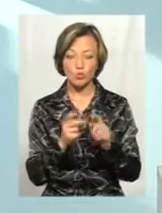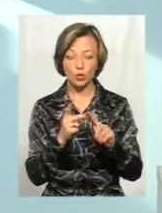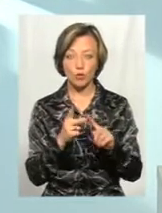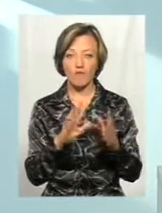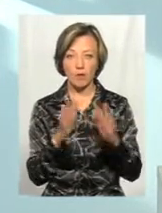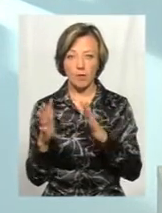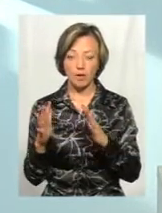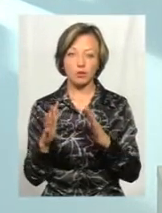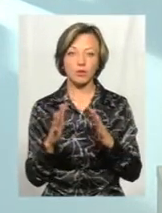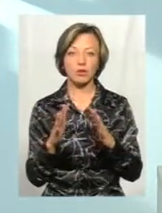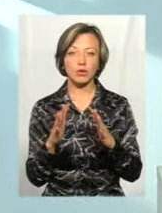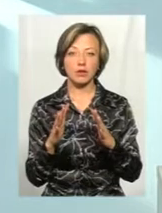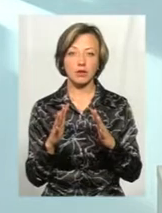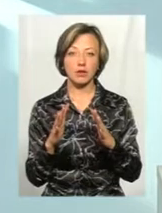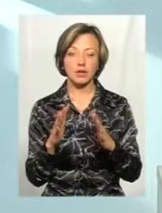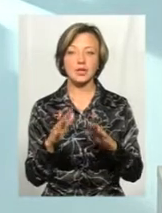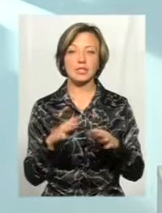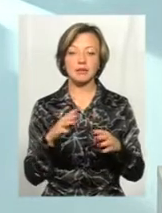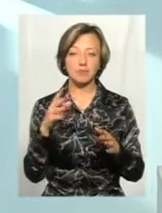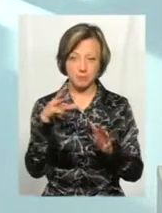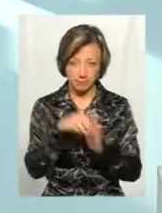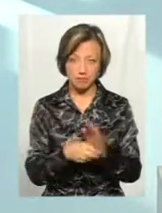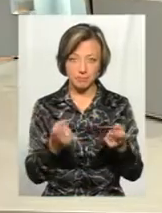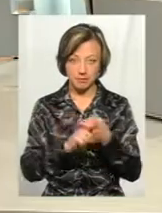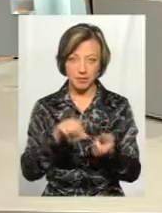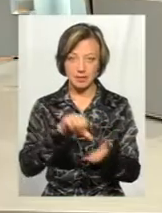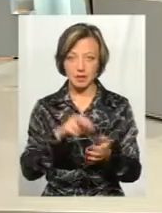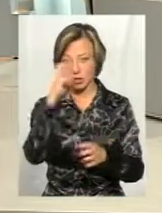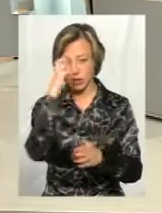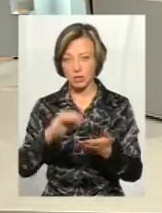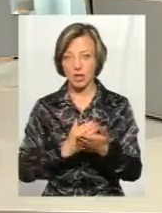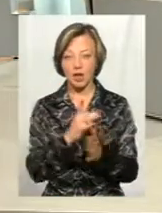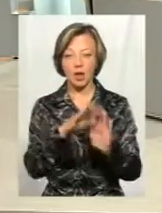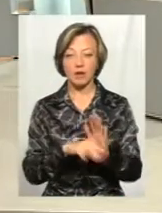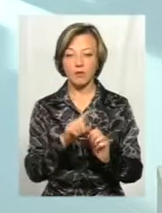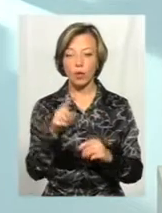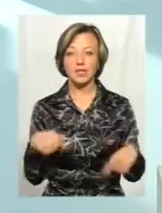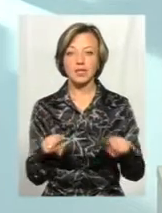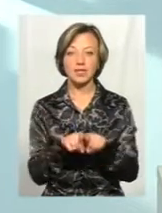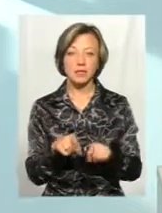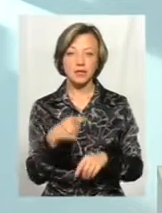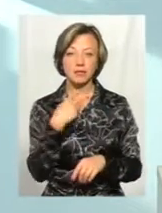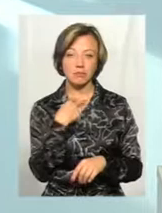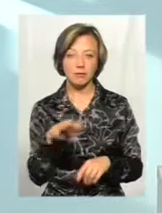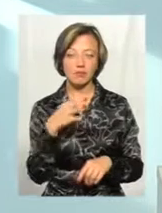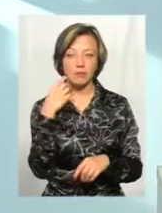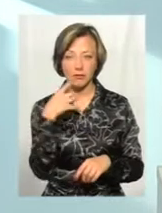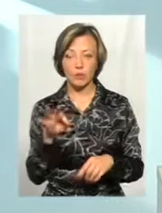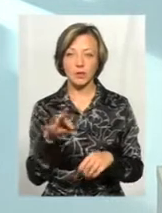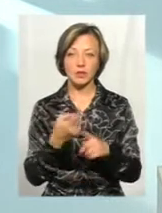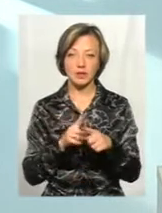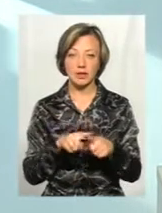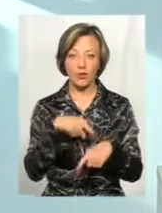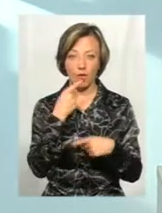а може і кожному першому випадку, замішані представники Держгеокадастру. Причому вони настільки цинічно це говорять,